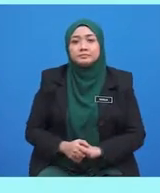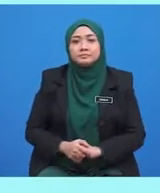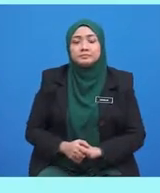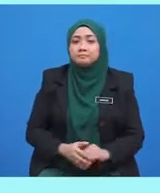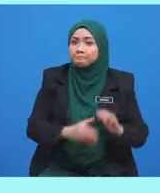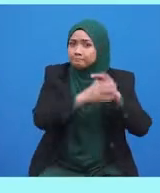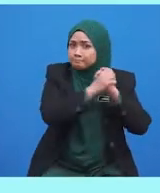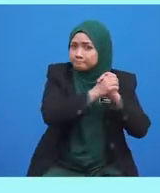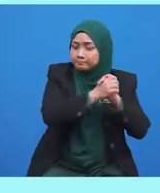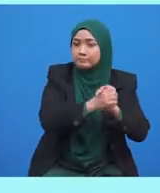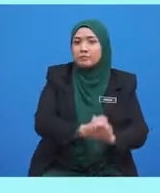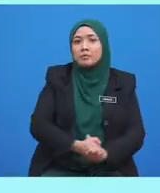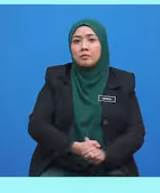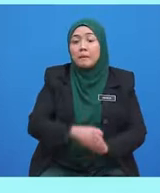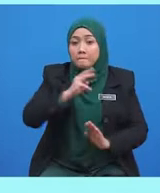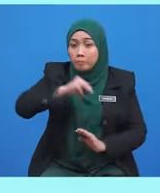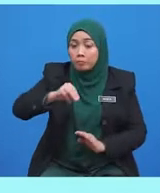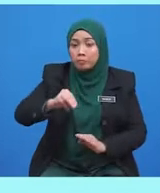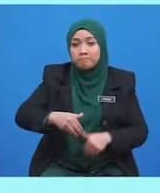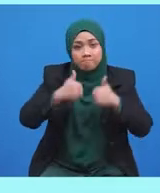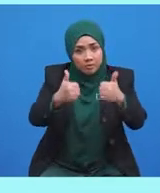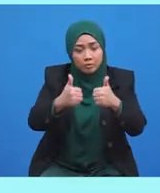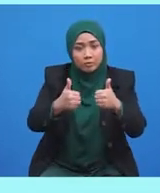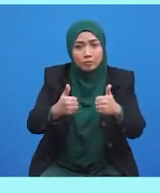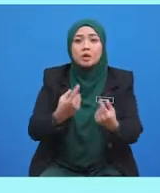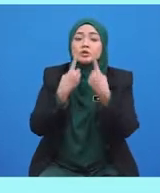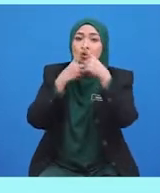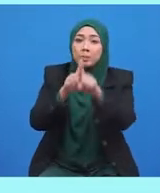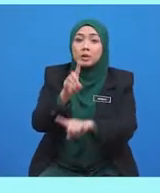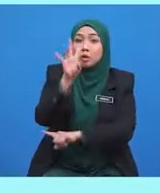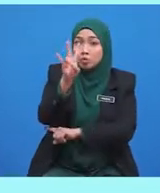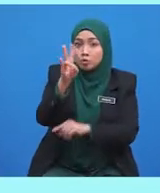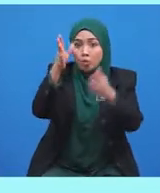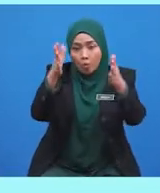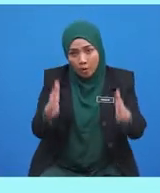Tahniah, anda hebat. Jawapannya 7 orang.